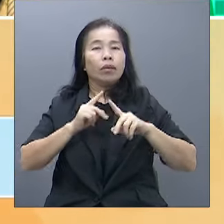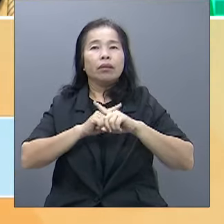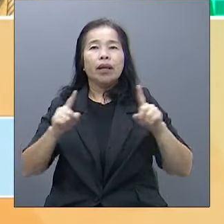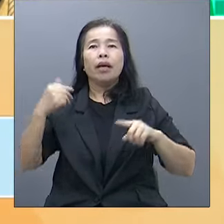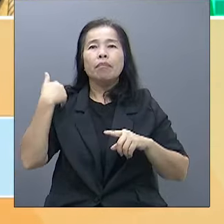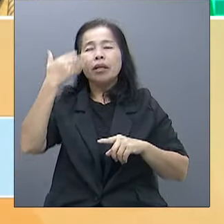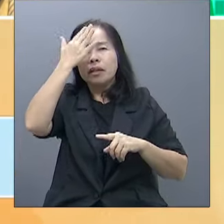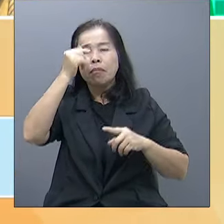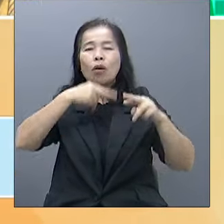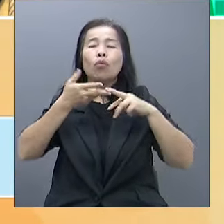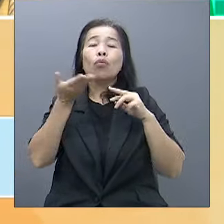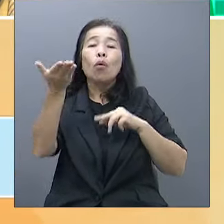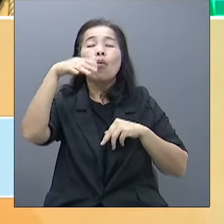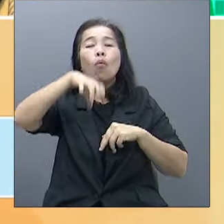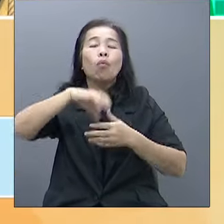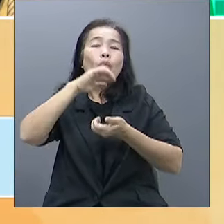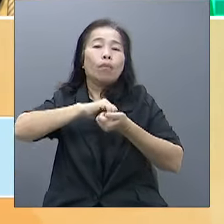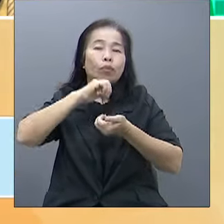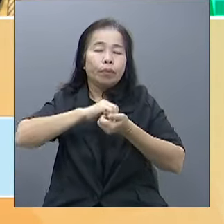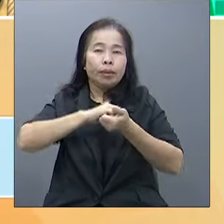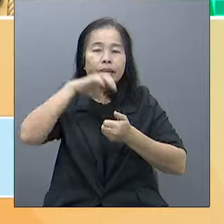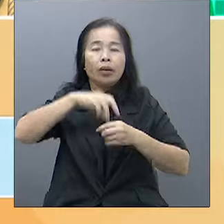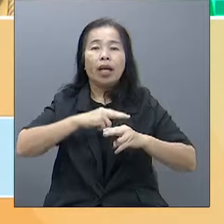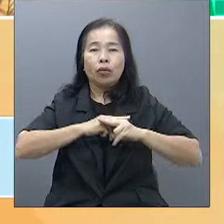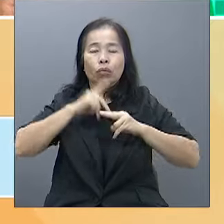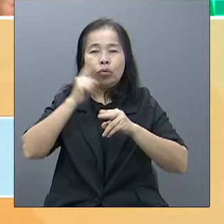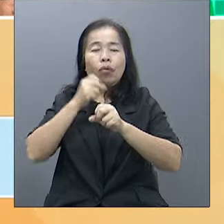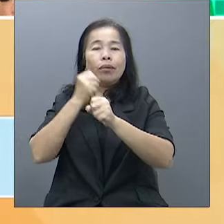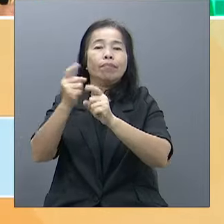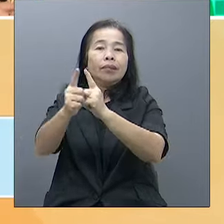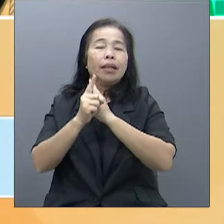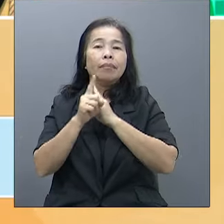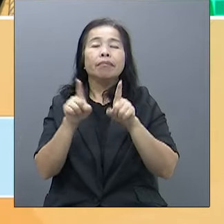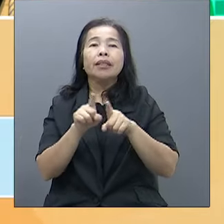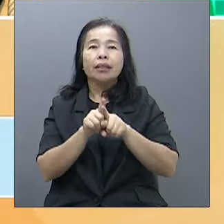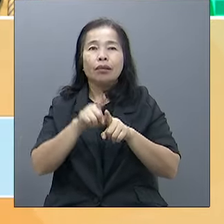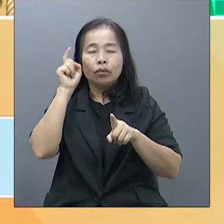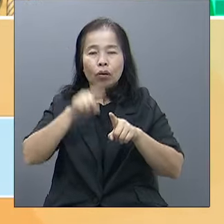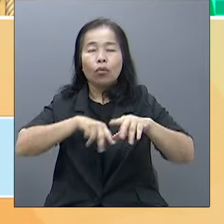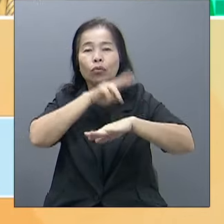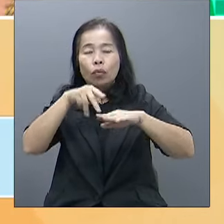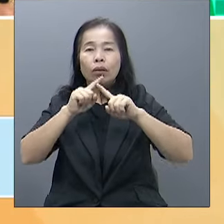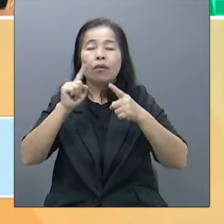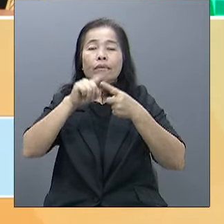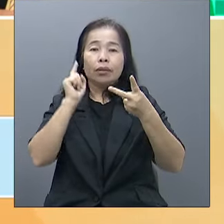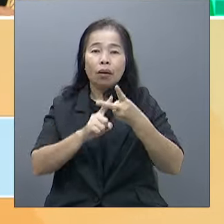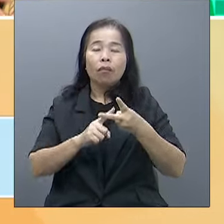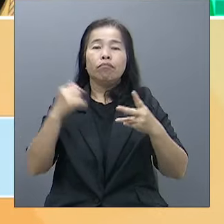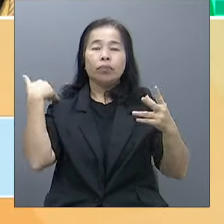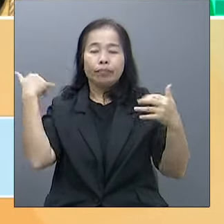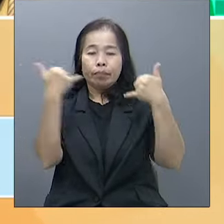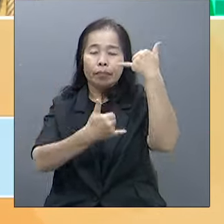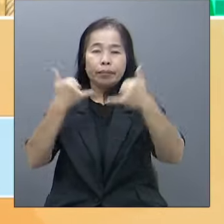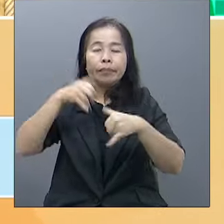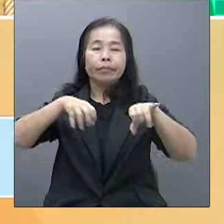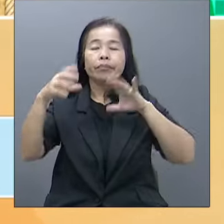ความร่วมมือเขานะครับนะให้ดำเนินการตามนี้น ะ แล้วก็การไปอบรมสัมมนาก็เช่นเดียวกันนะครับพอเ